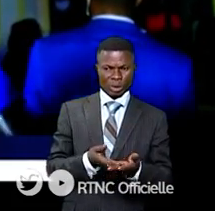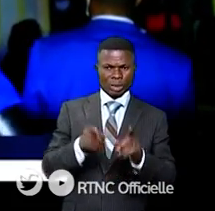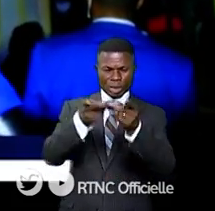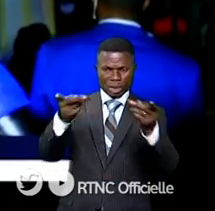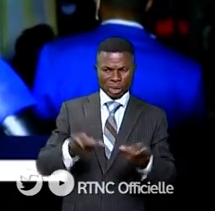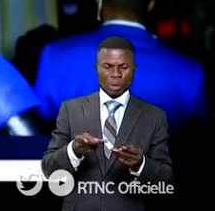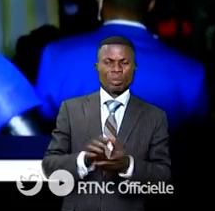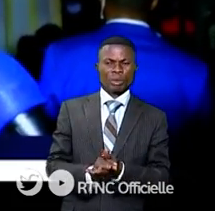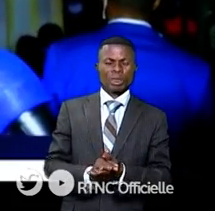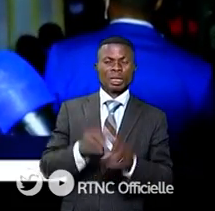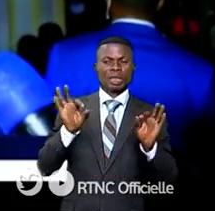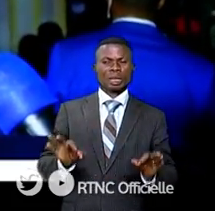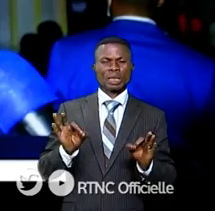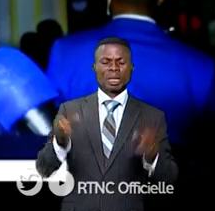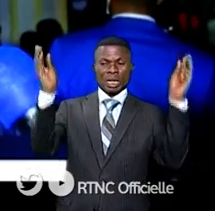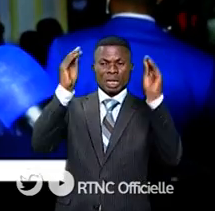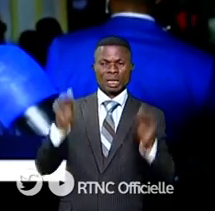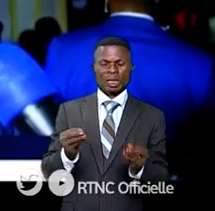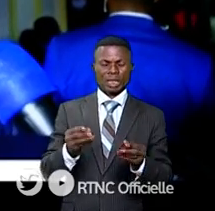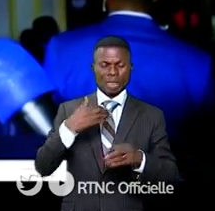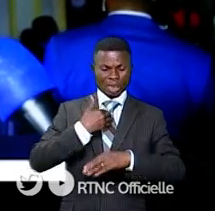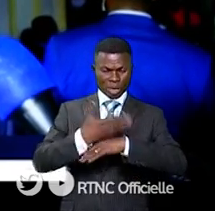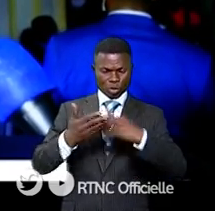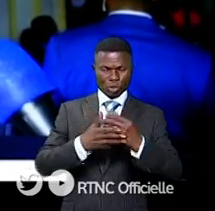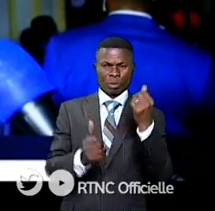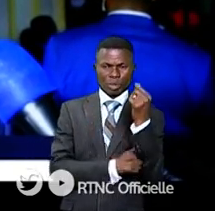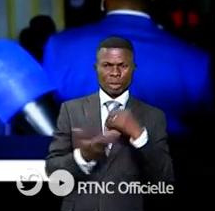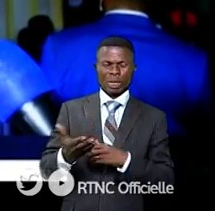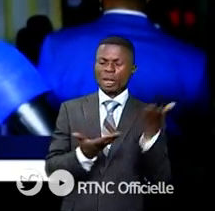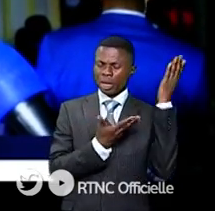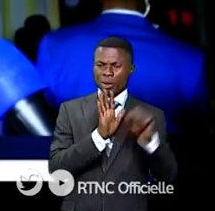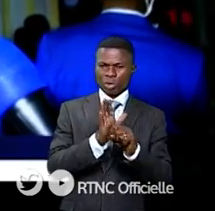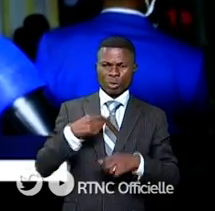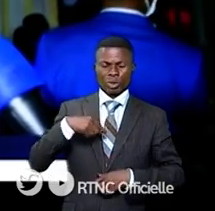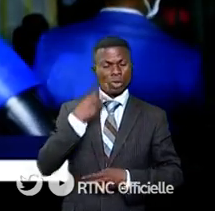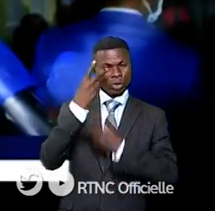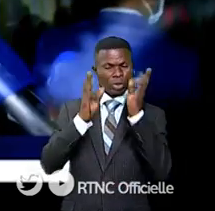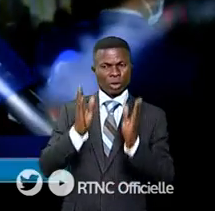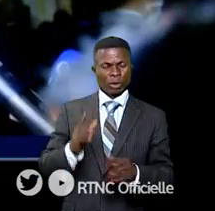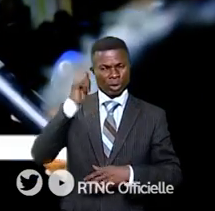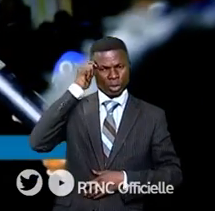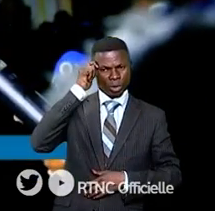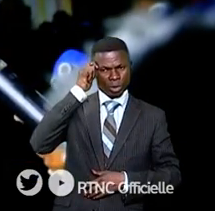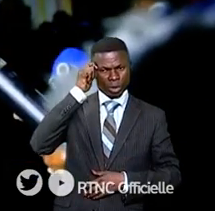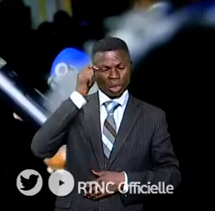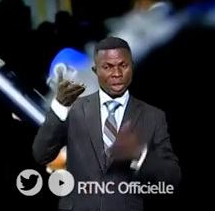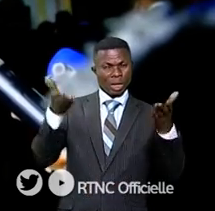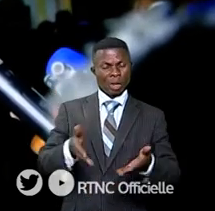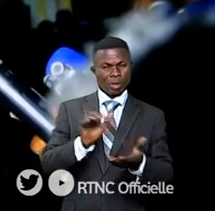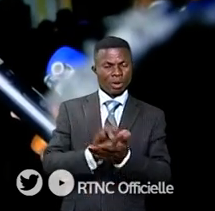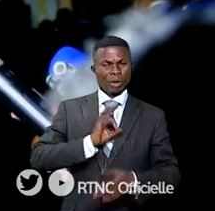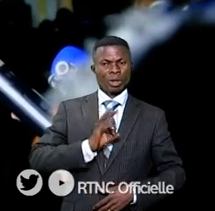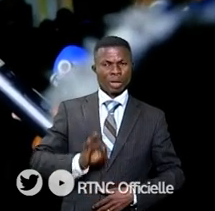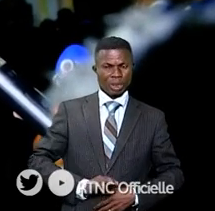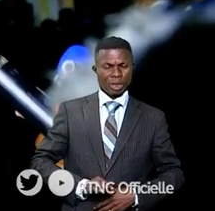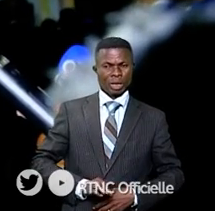sites artificiels. Celui-ci, c'est un site artificiel et c'est important pour nous dans le cadre du tourisme et des mémoires. Et la présence de la première dame